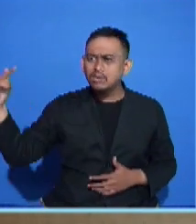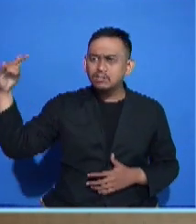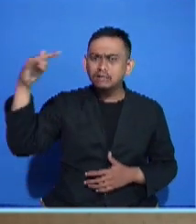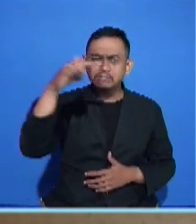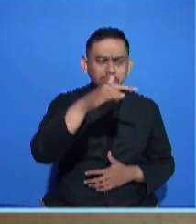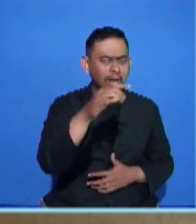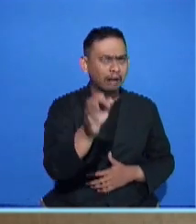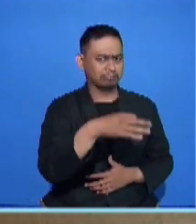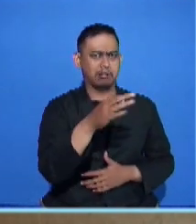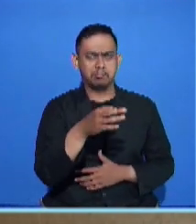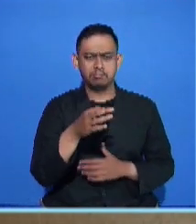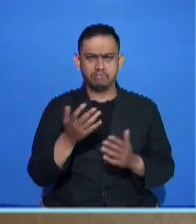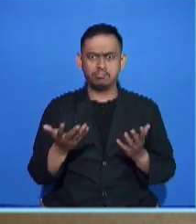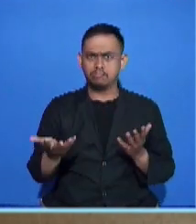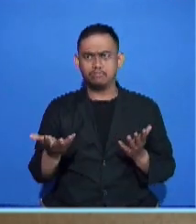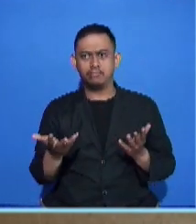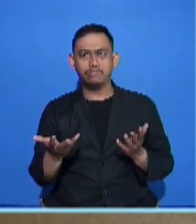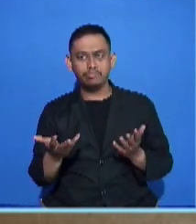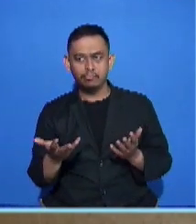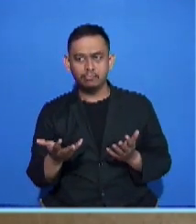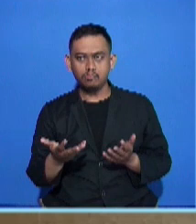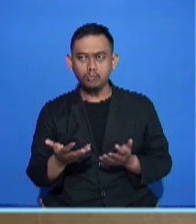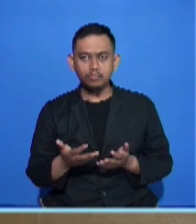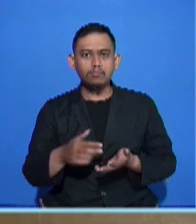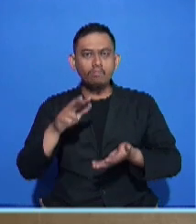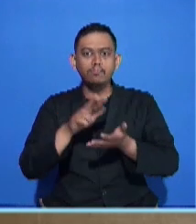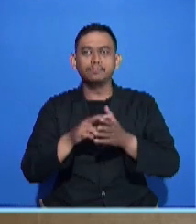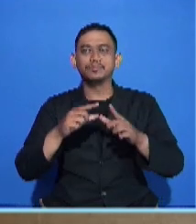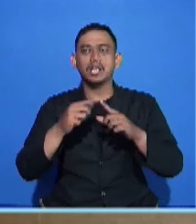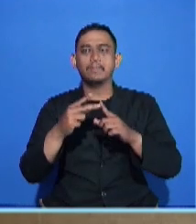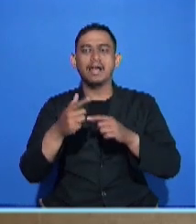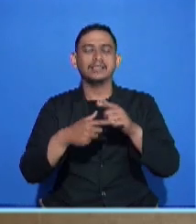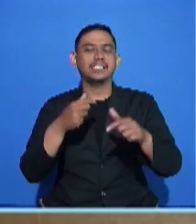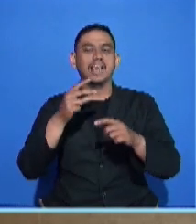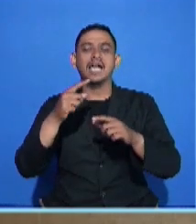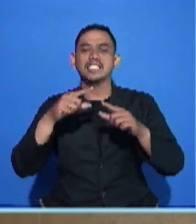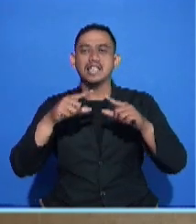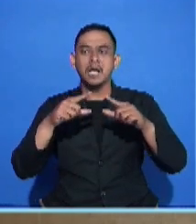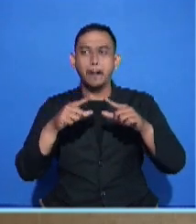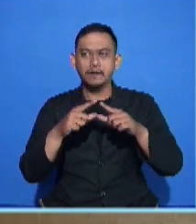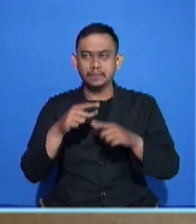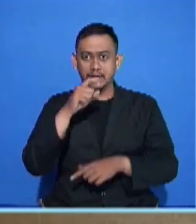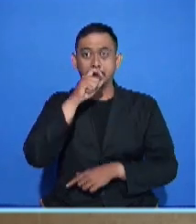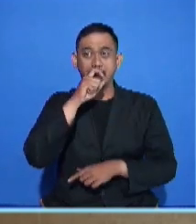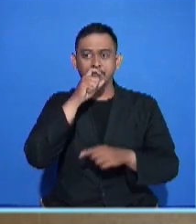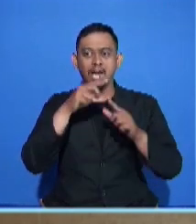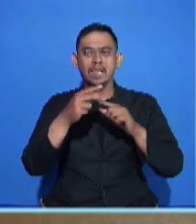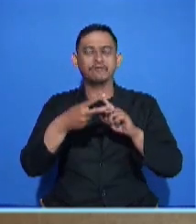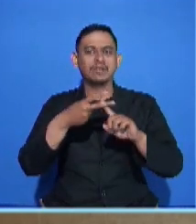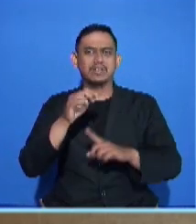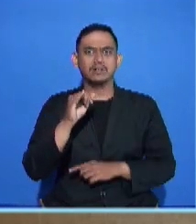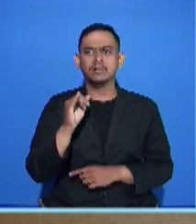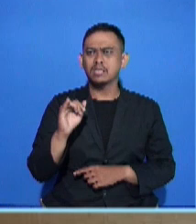setelah melakukan konfirmasi ke Angkasa Pura nama bapak Raffi tidak ada dalam